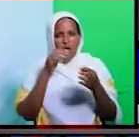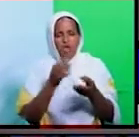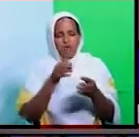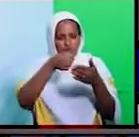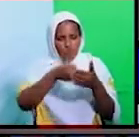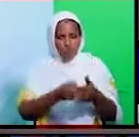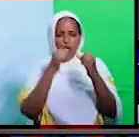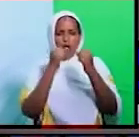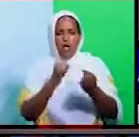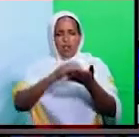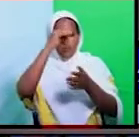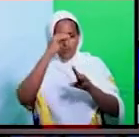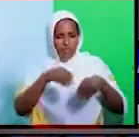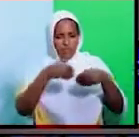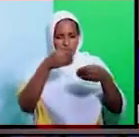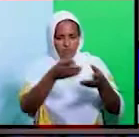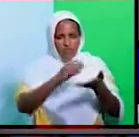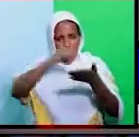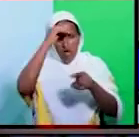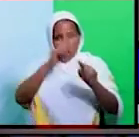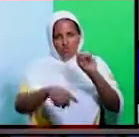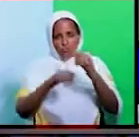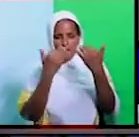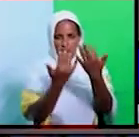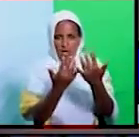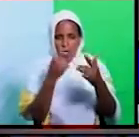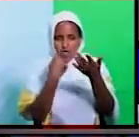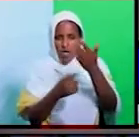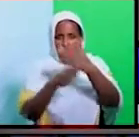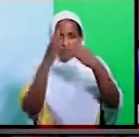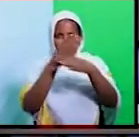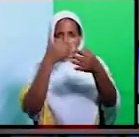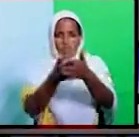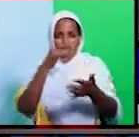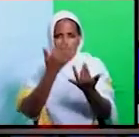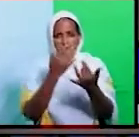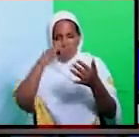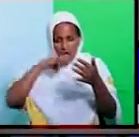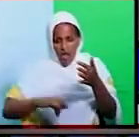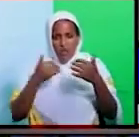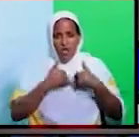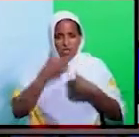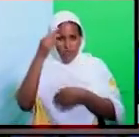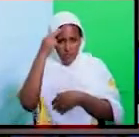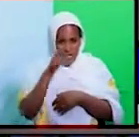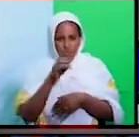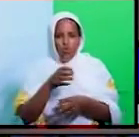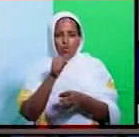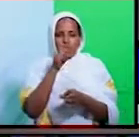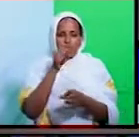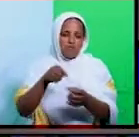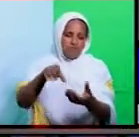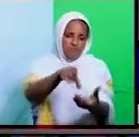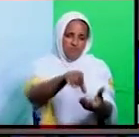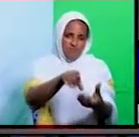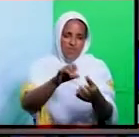ሲሰሙ ከመደንገጣቸው የተነሳ እጅግ ፈርተው ነበር ይላል። ሲወድቁ ጌታችን ቀርቦ ሲዳስሳቸውና ሲነሱ ይሄ ቃሉ